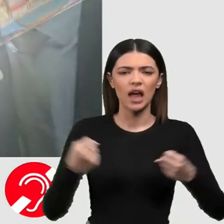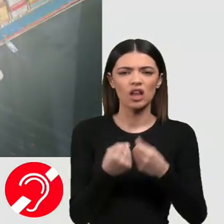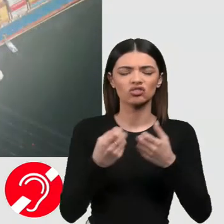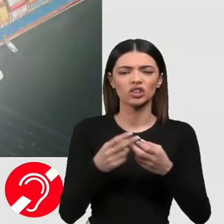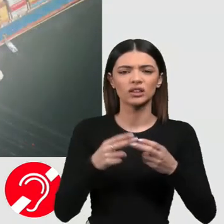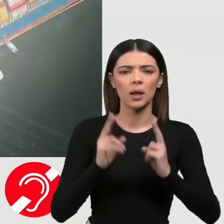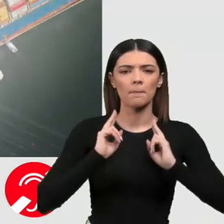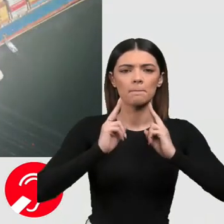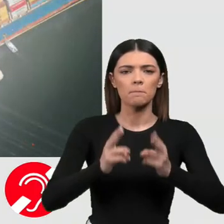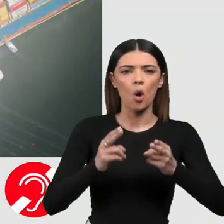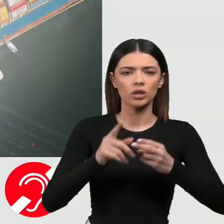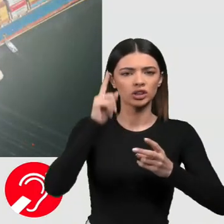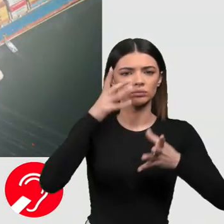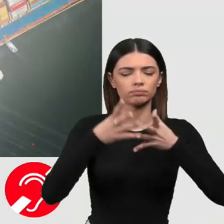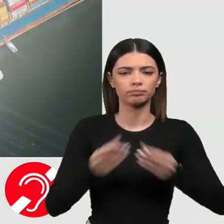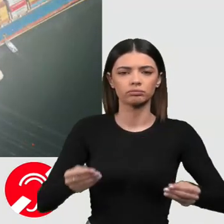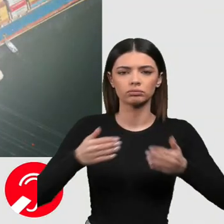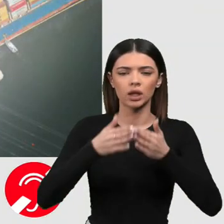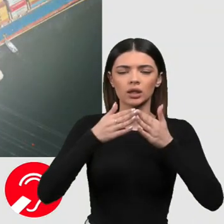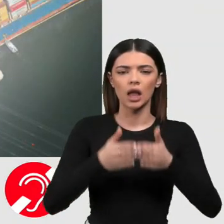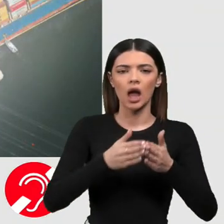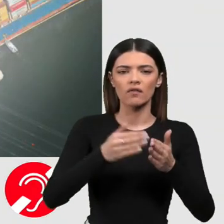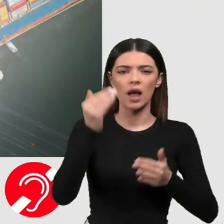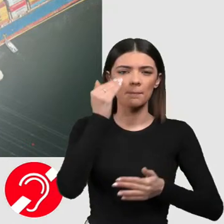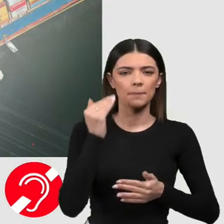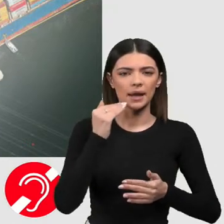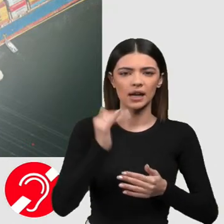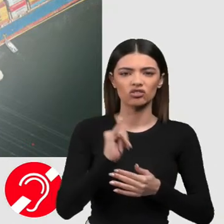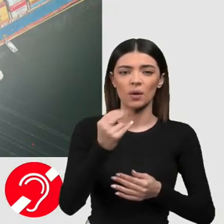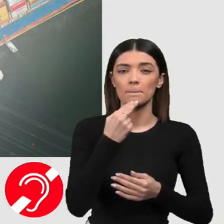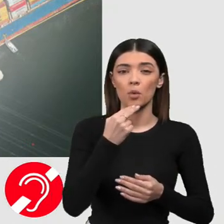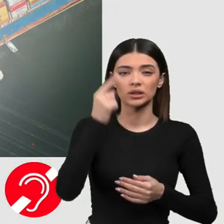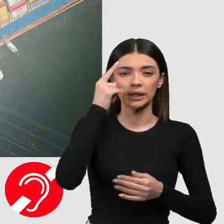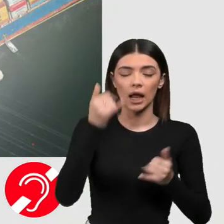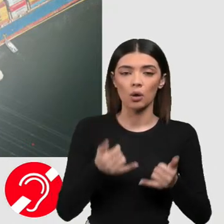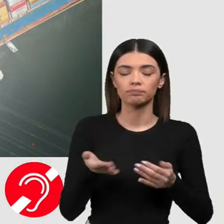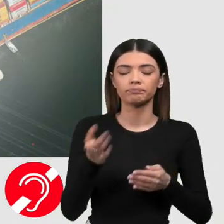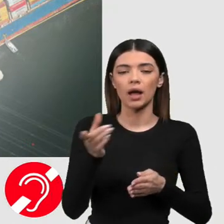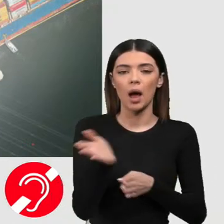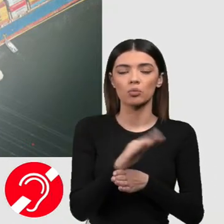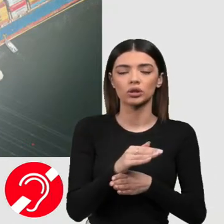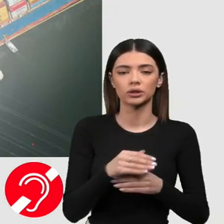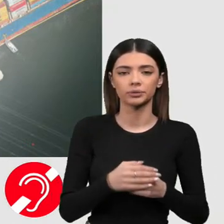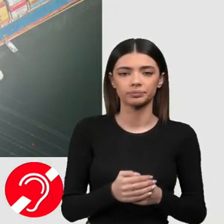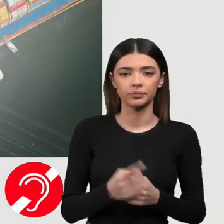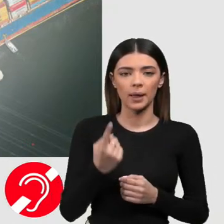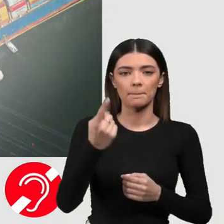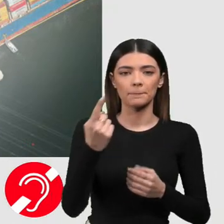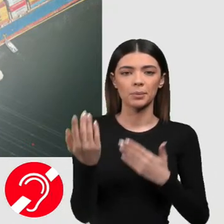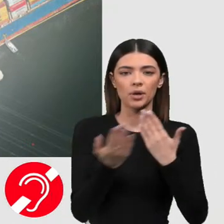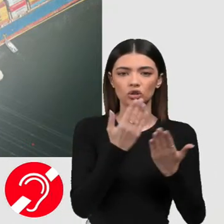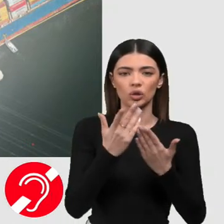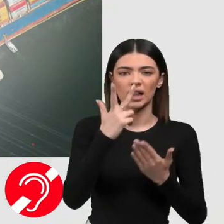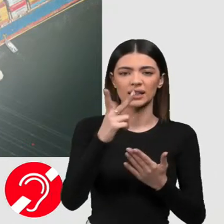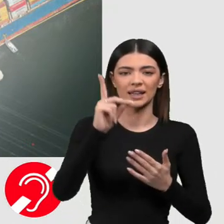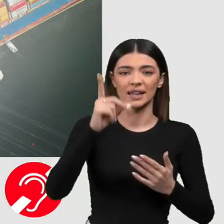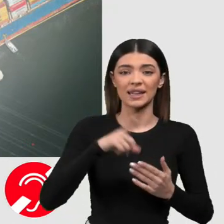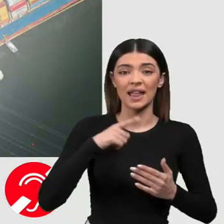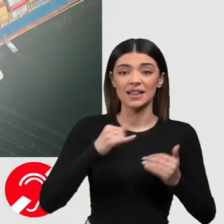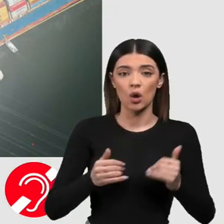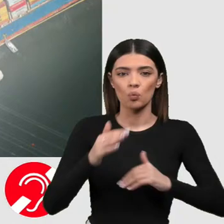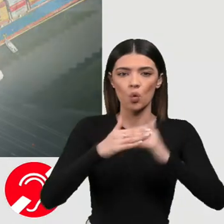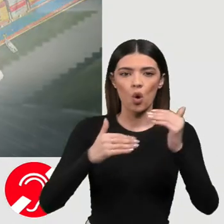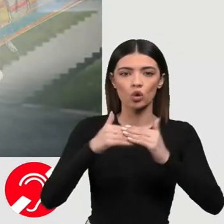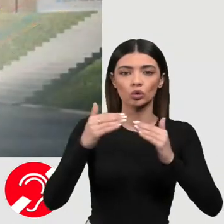în urma accidentului care a dus la prăbușirea podului din Baltimore. Autoritățile presupun că aceste persoane au decedat. Și prima școală